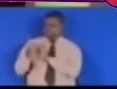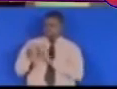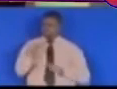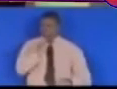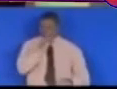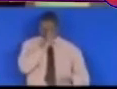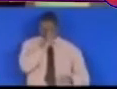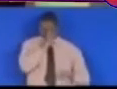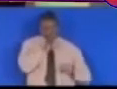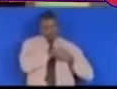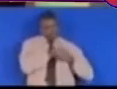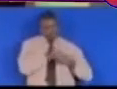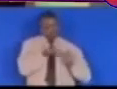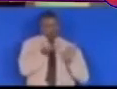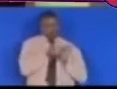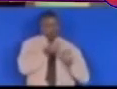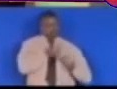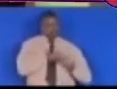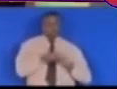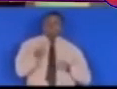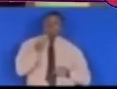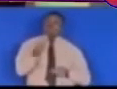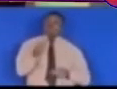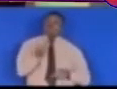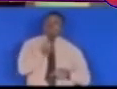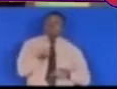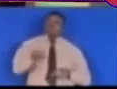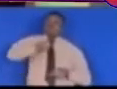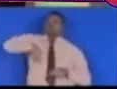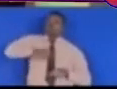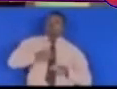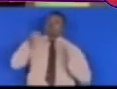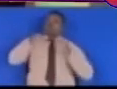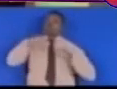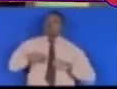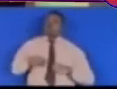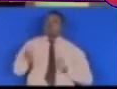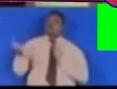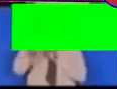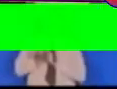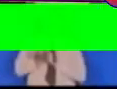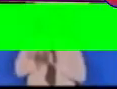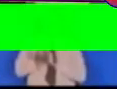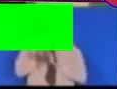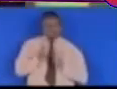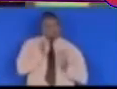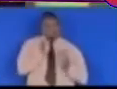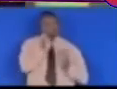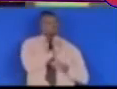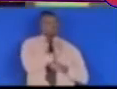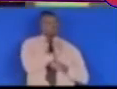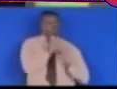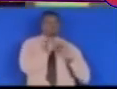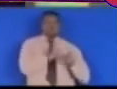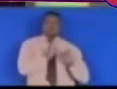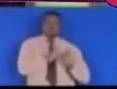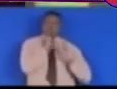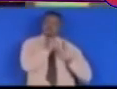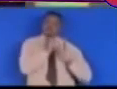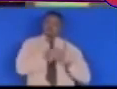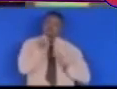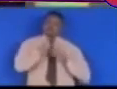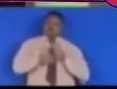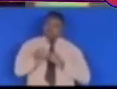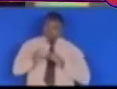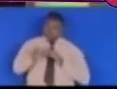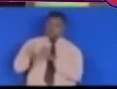tuna shule takriban 400 watoto wetu wa sekondari hawajawahi kukutana kumuona mwalimu wa hesabu akiingia